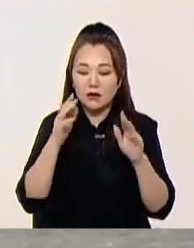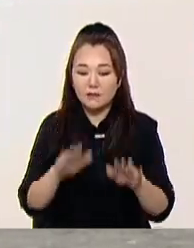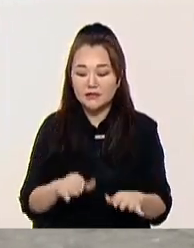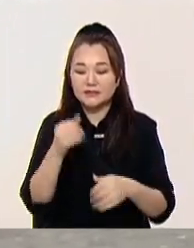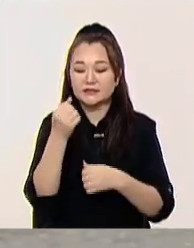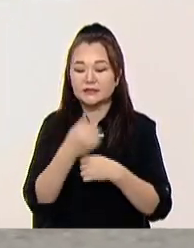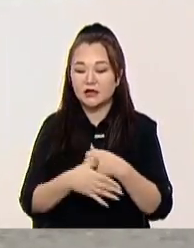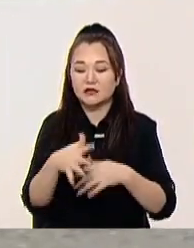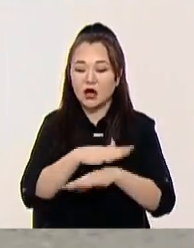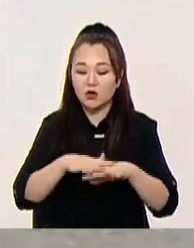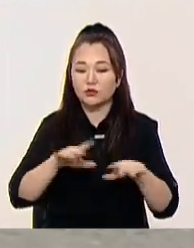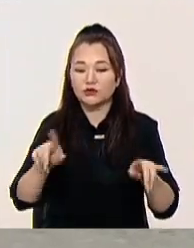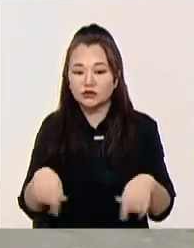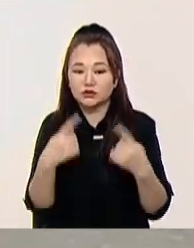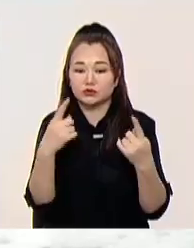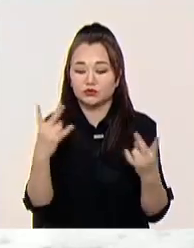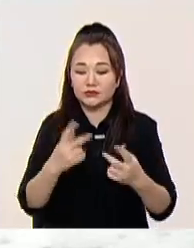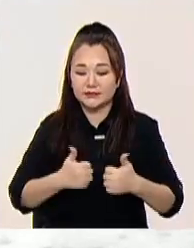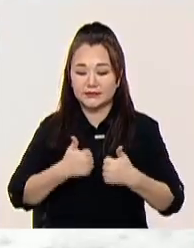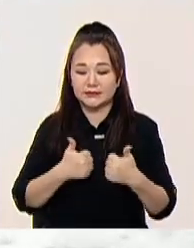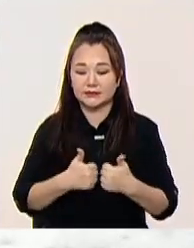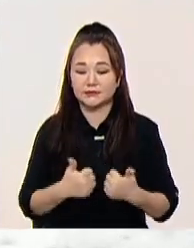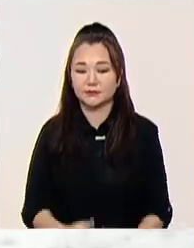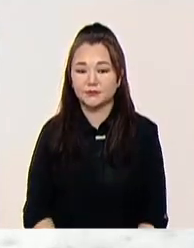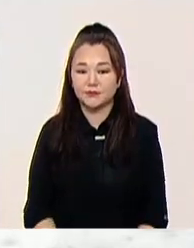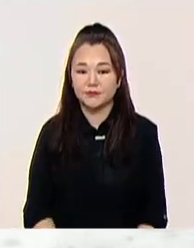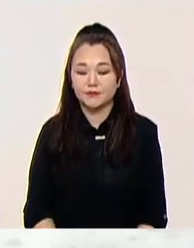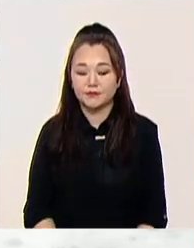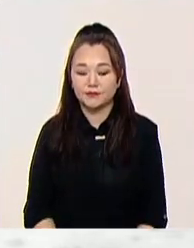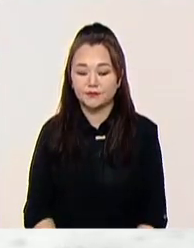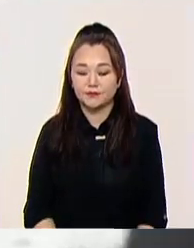орта тапты қалыптастыруға ұмтылу керек. Аршат Әділжанқызы, Дидар Елеу, Информбюро, Астана.